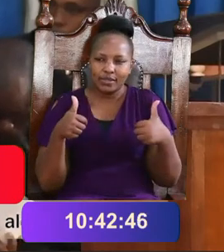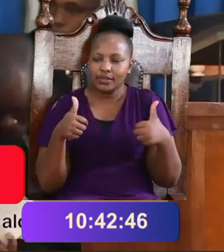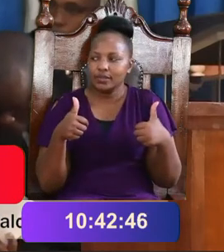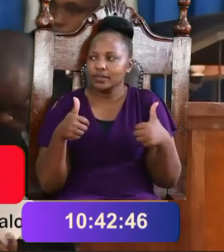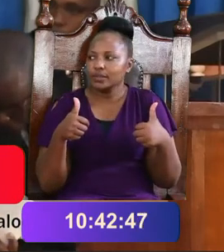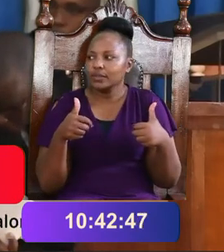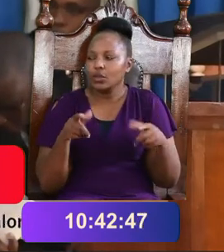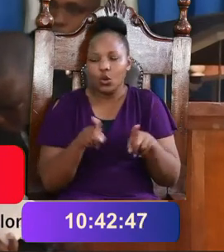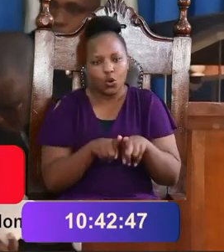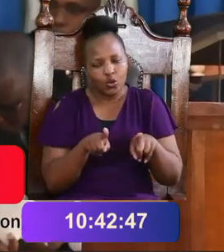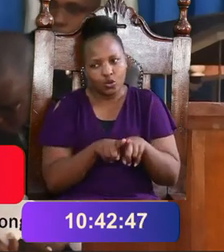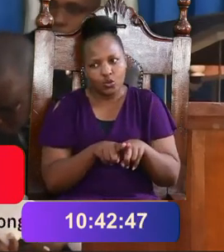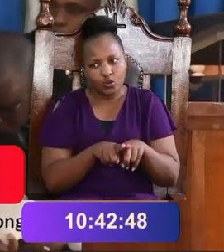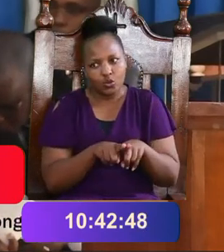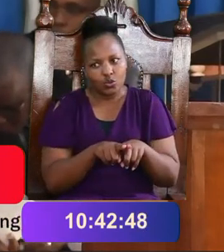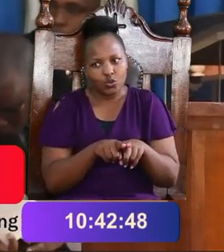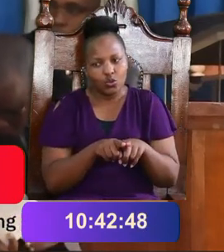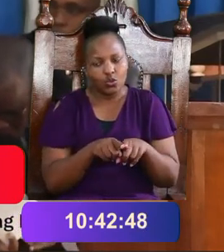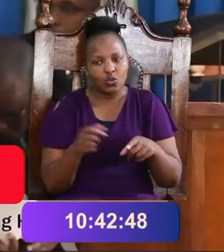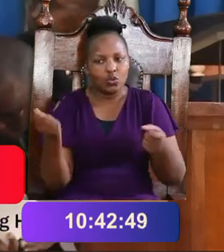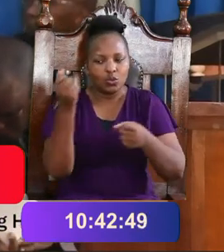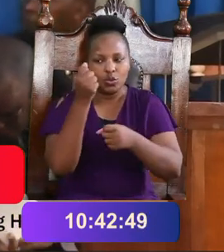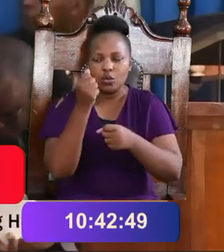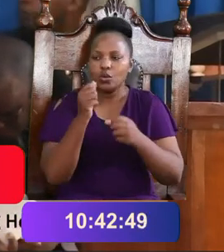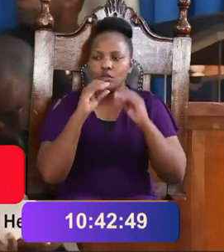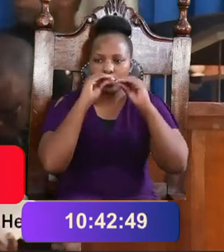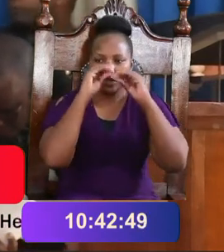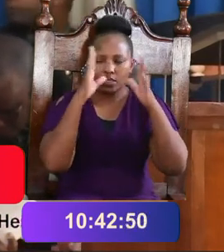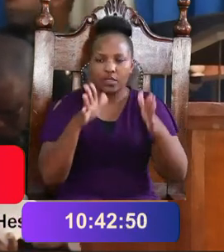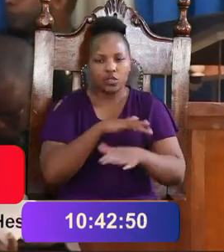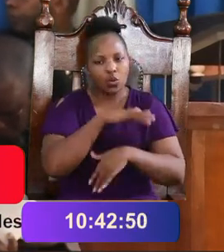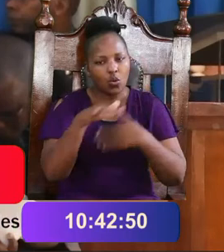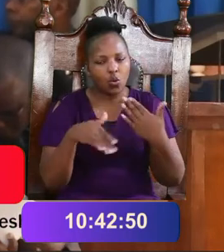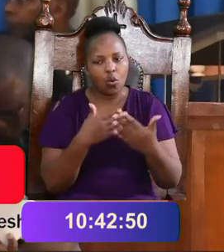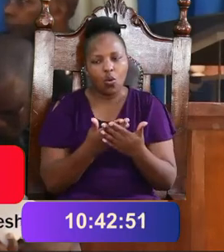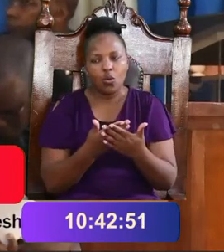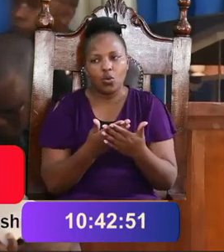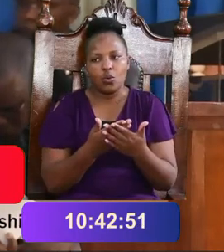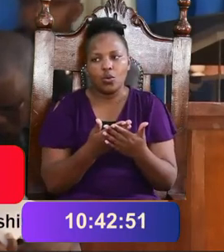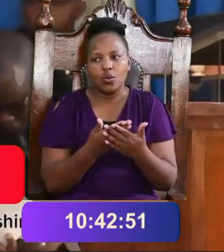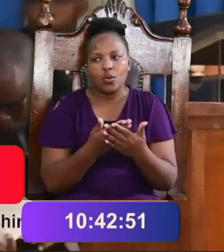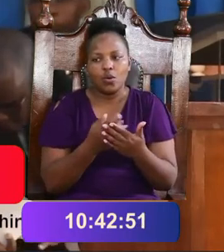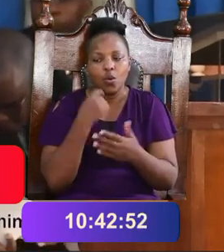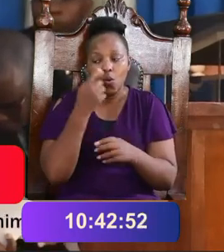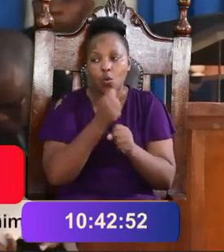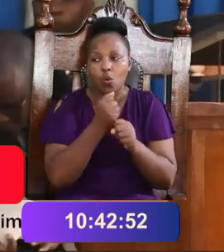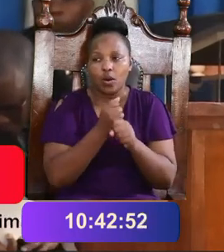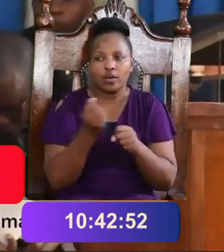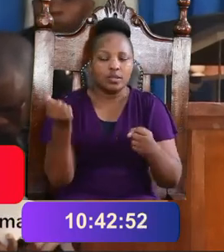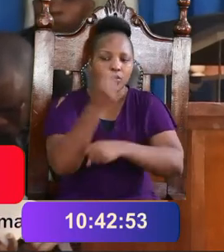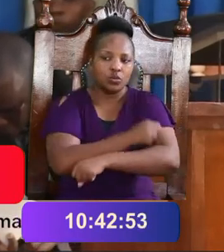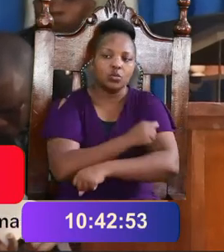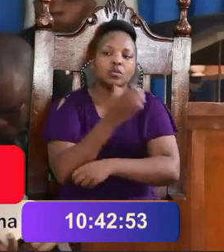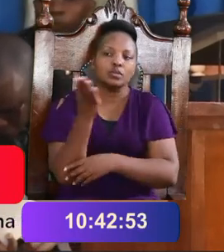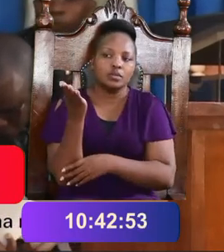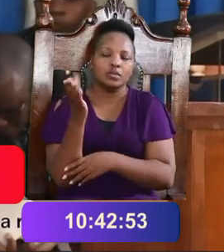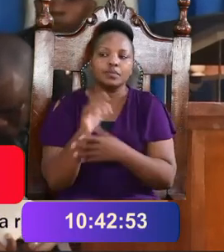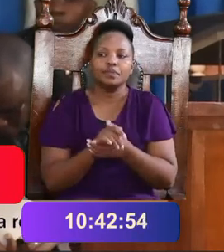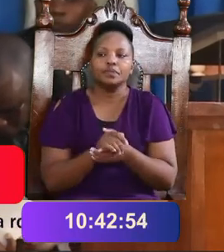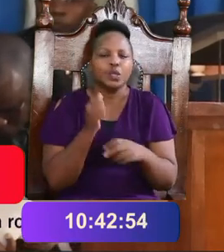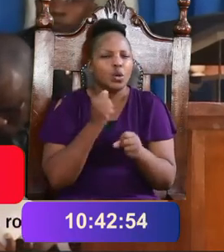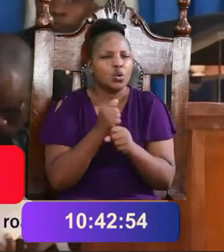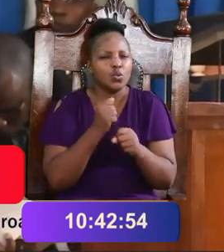Pia kuwashukuru mwalimu mkuu na pia walimu wote ambao wanahudumu katika akademi yetu kwa